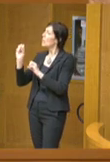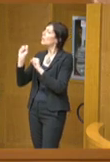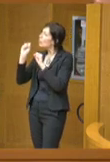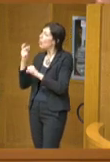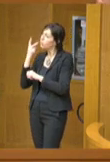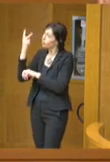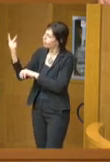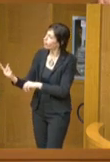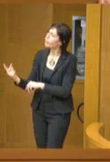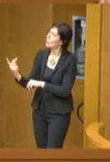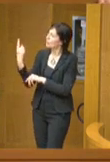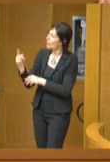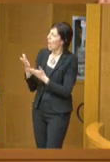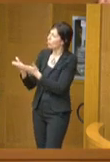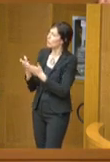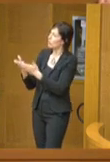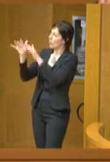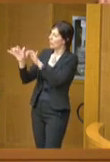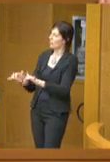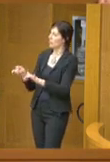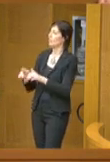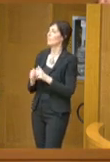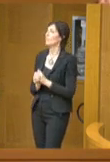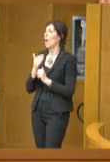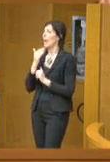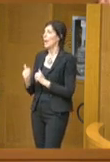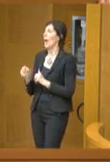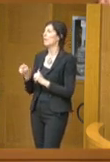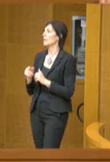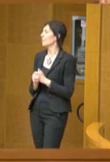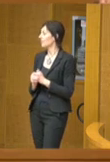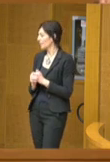mano proprio gli ausili e le tecnologie. Grazie di questa opportunità.